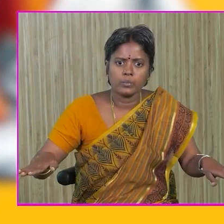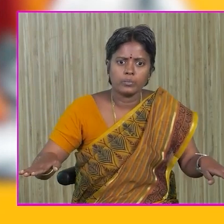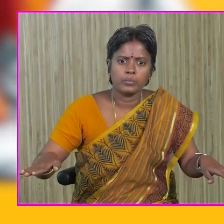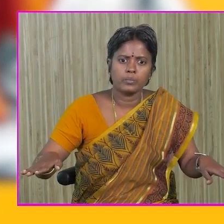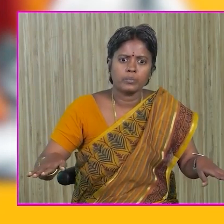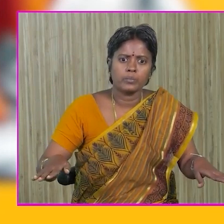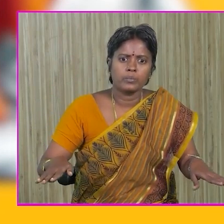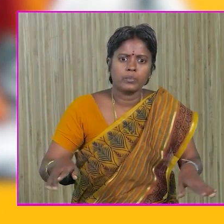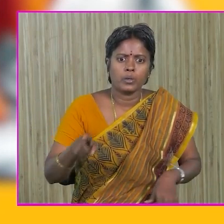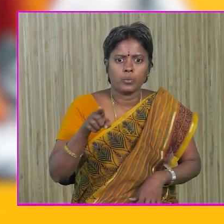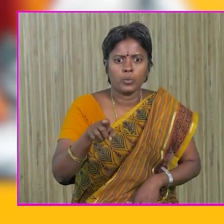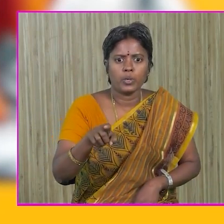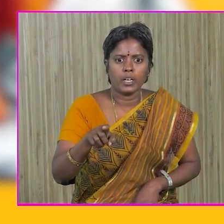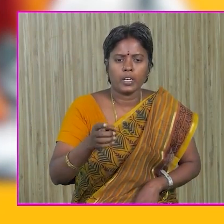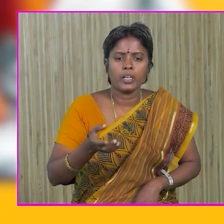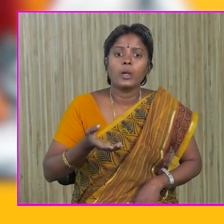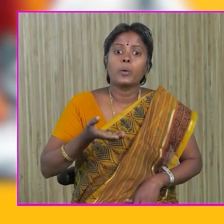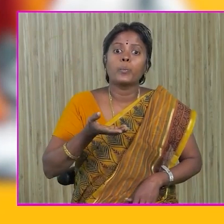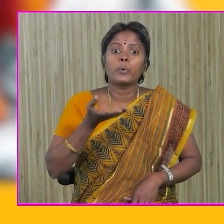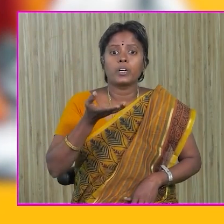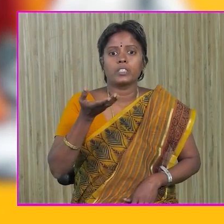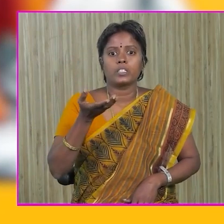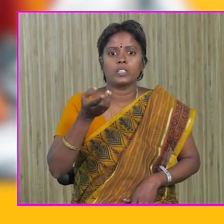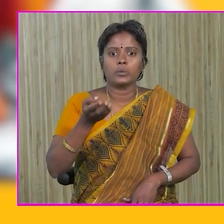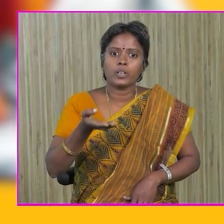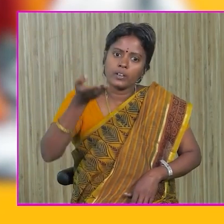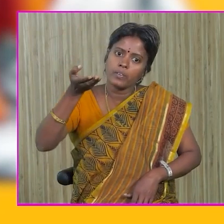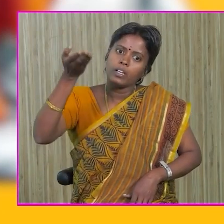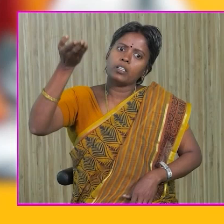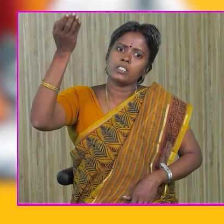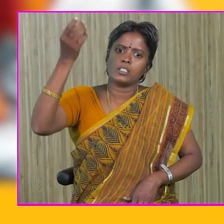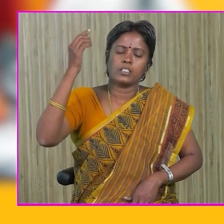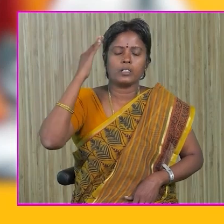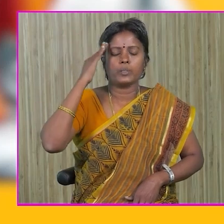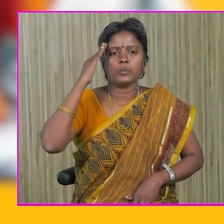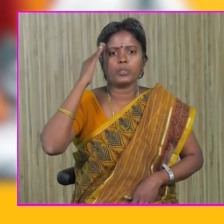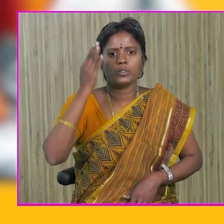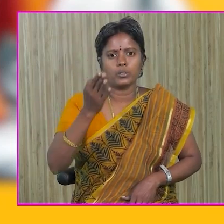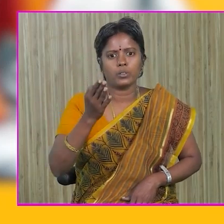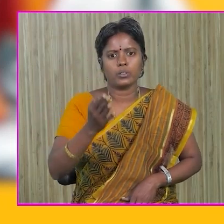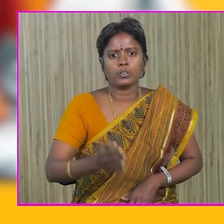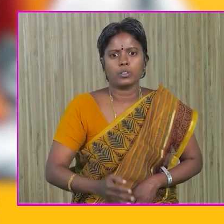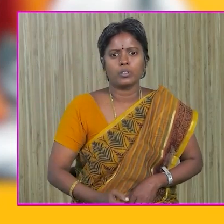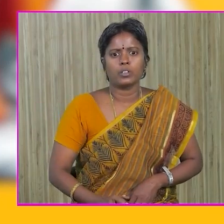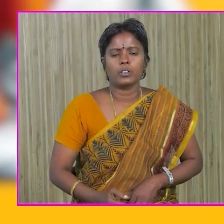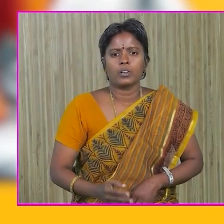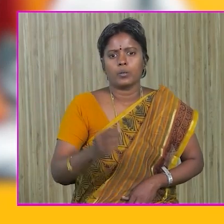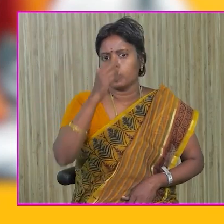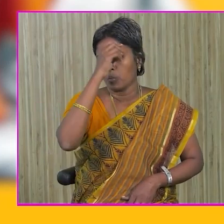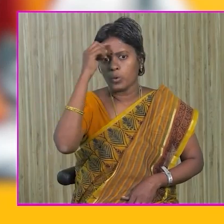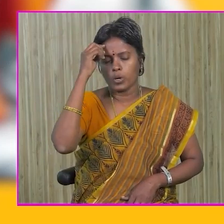உன்னை புகழ்ந்ததை உன்னை ஊக்குவிக்கத்தான் என்பதை உணர்ந்து கொள். ஆசிரியர் கூறியதை கேட்ட மோகன்